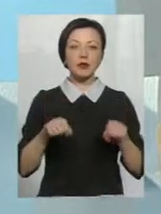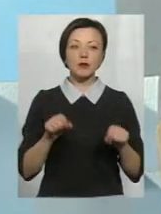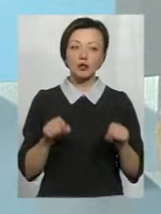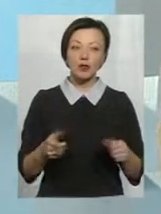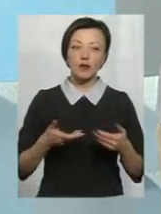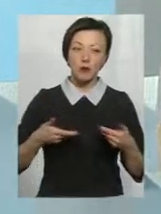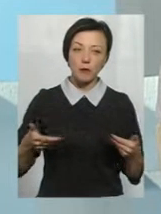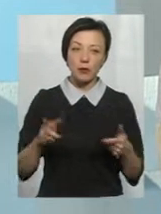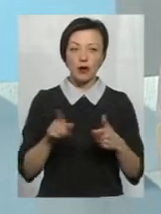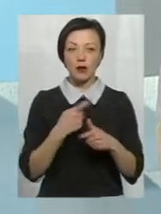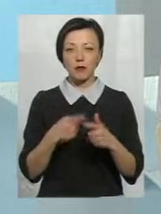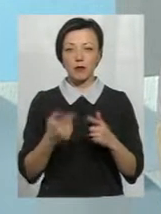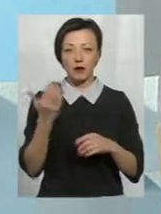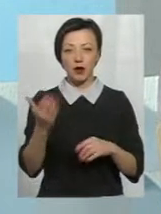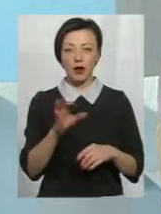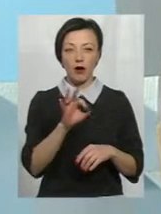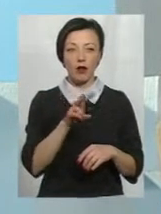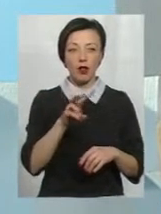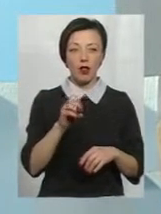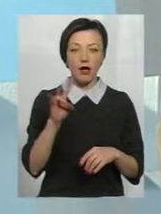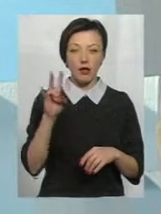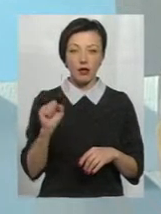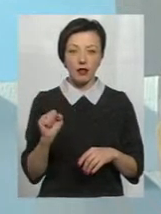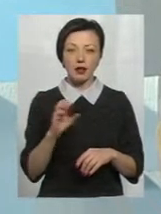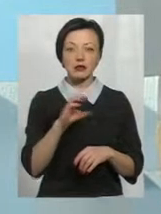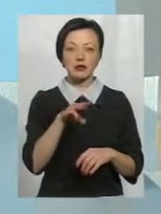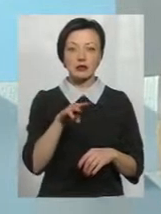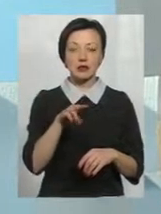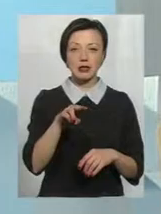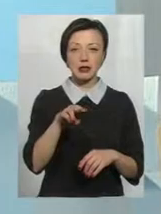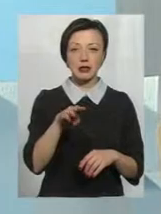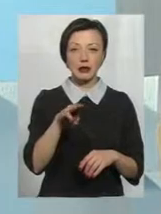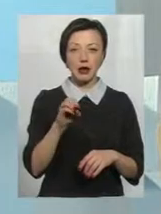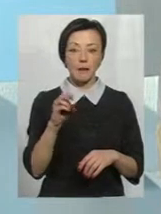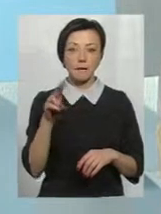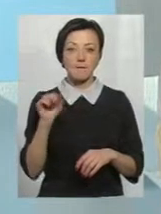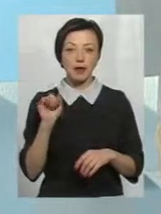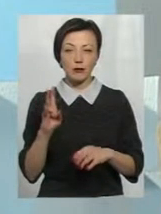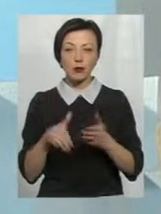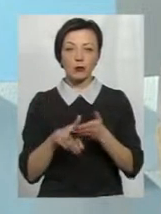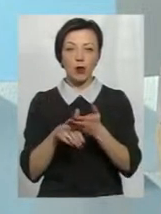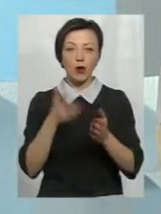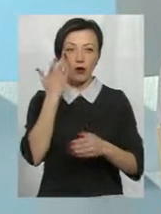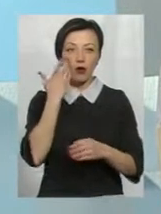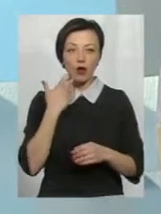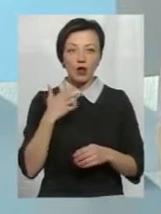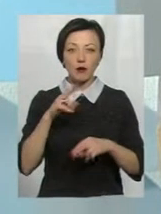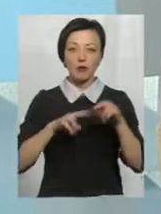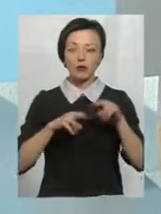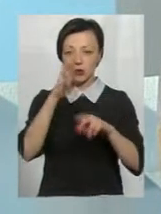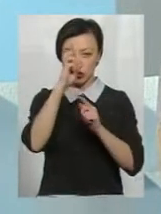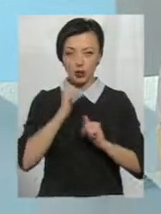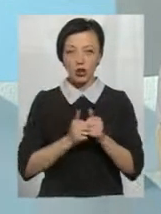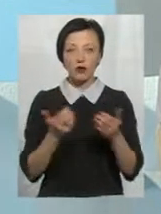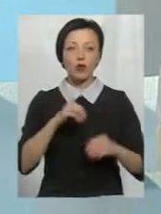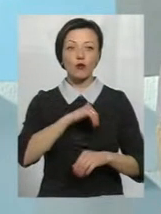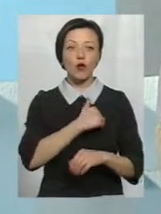можливо, такі люди, як Олена і Стьопа, і я буду їм допомагати від себе. Коли ми побудуємо ту державу, яку ми